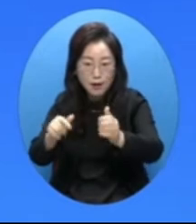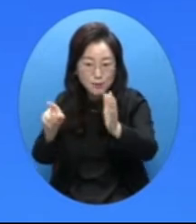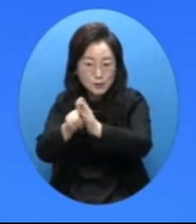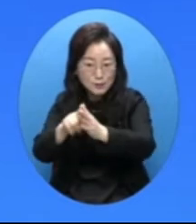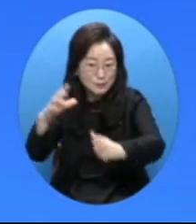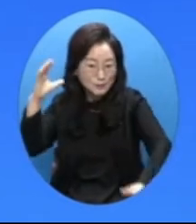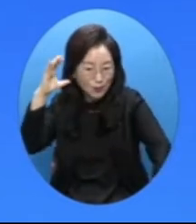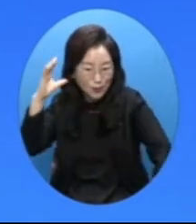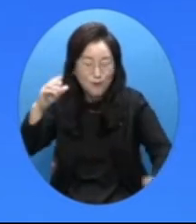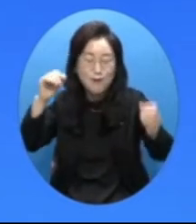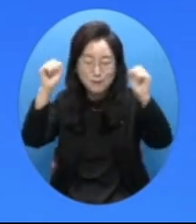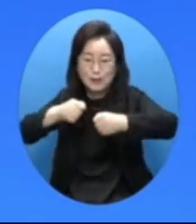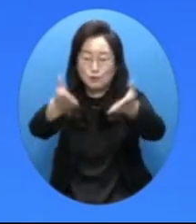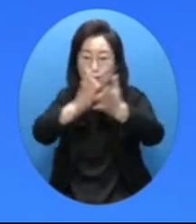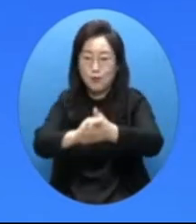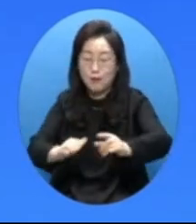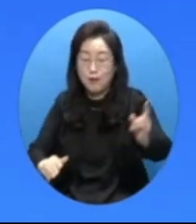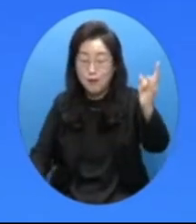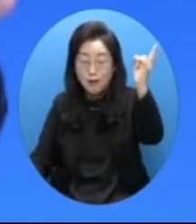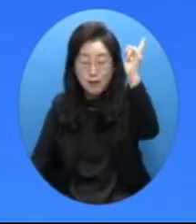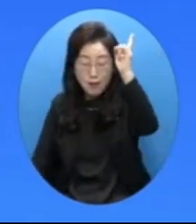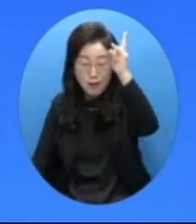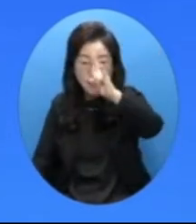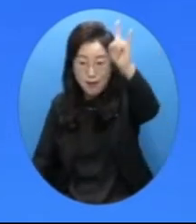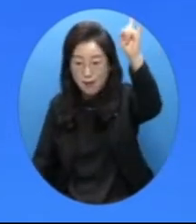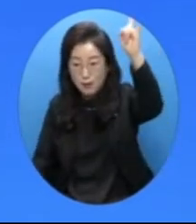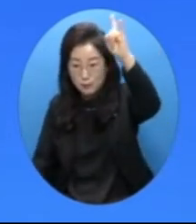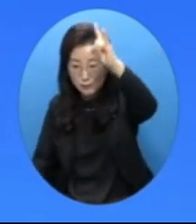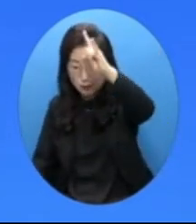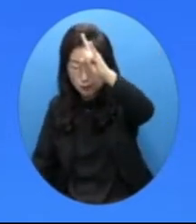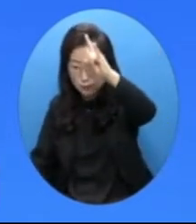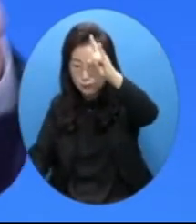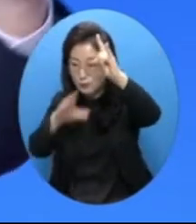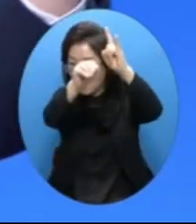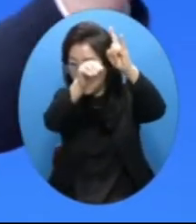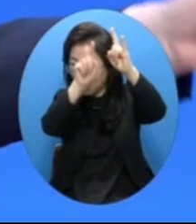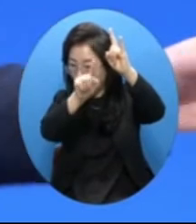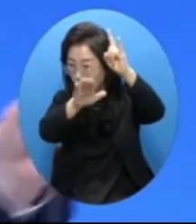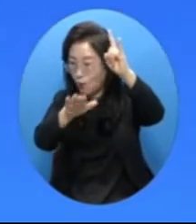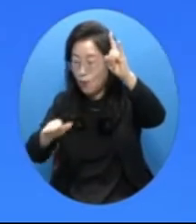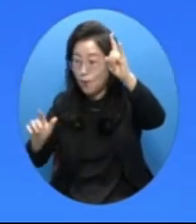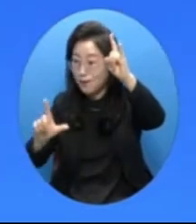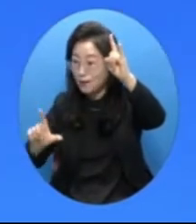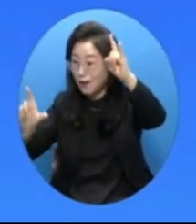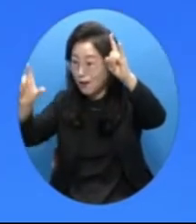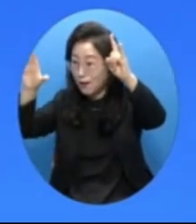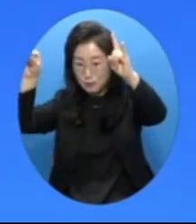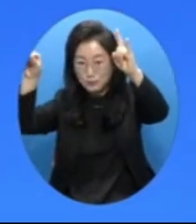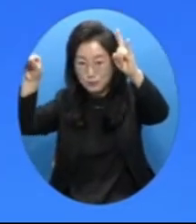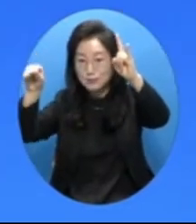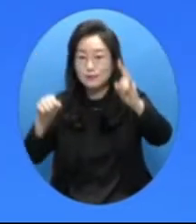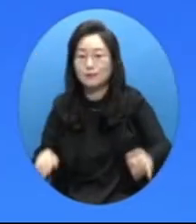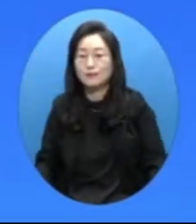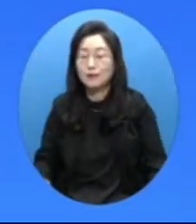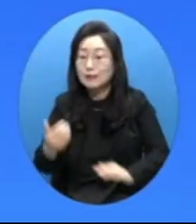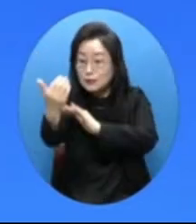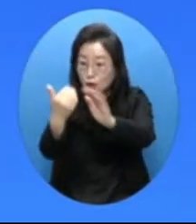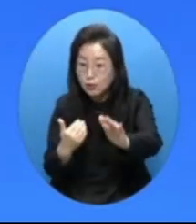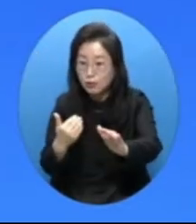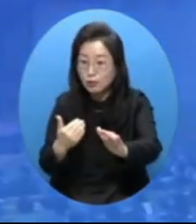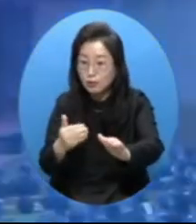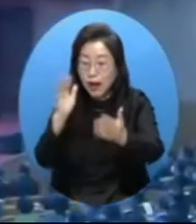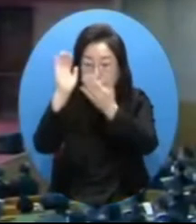해가 멈췄습니다 달이 멈췄습니다이 같은 일이 이전에도 없었고 이후에도 없었다고 성경은 기록하고